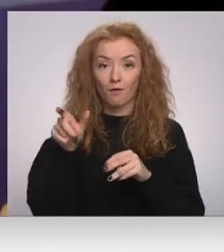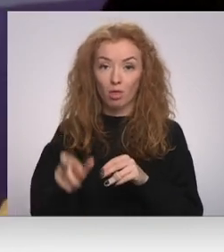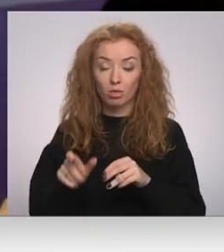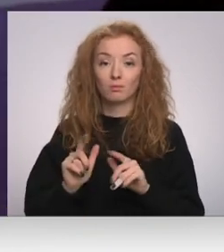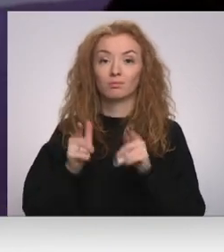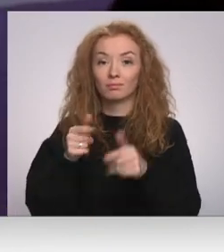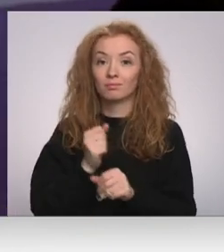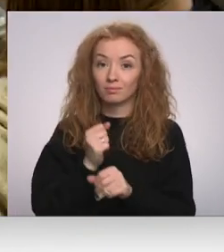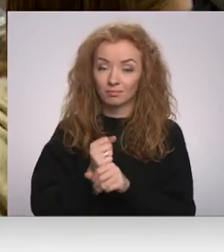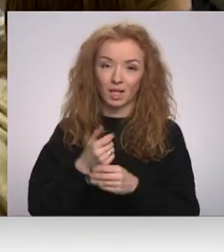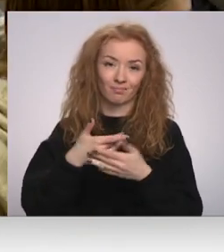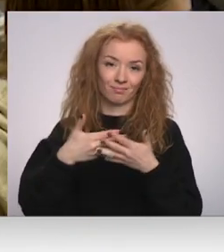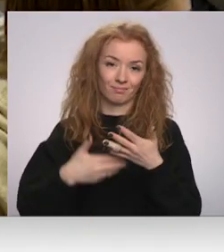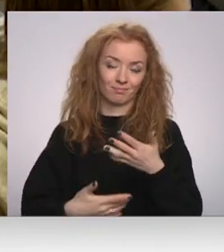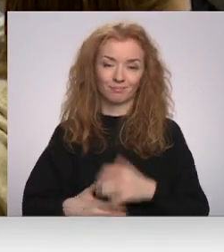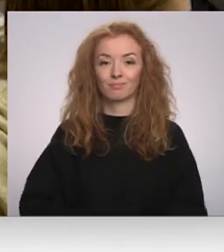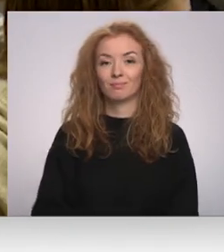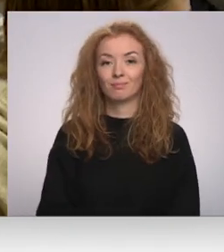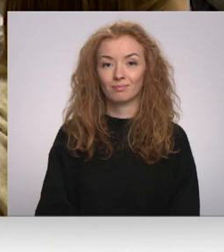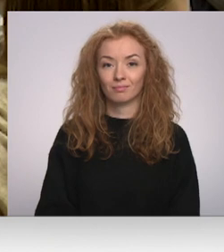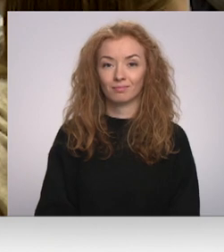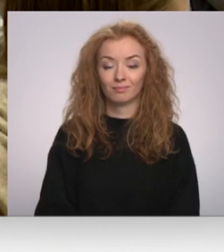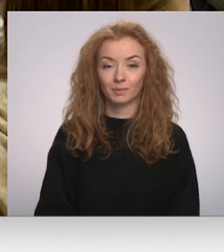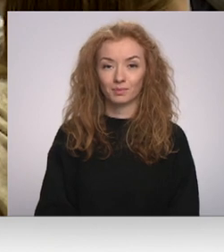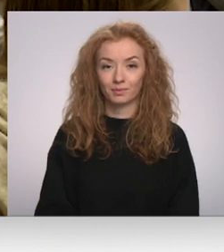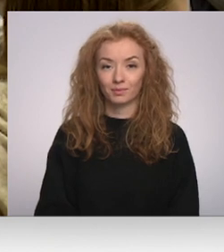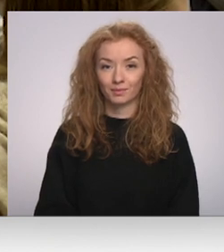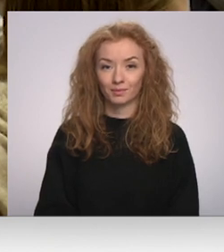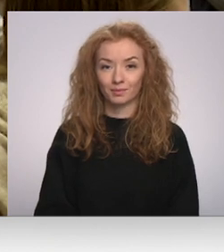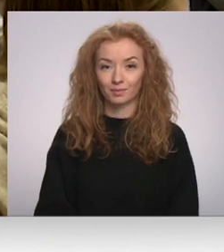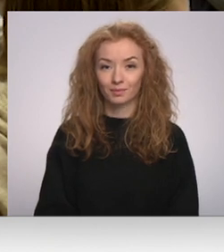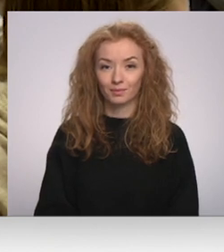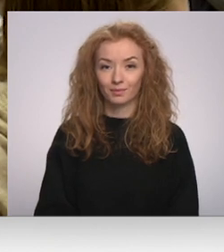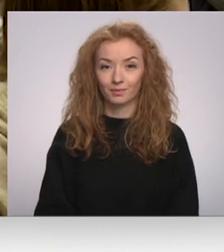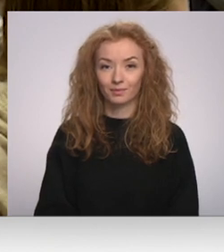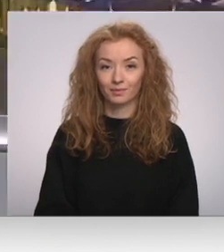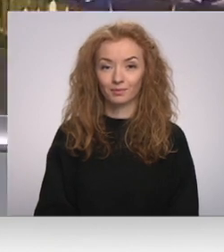arī citi faktori. Sandra Paigļkalne, Kaspars Daņeļevičs, Vidzdaugavas televīzija.